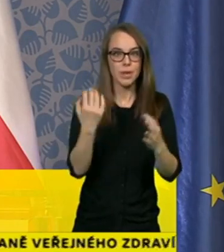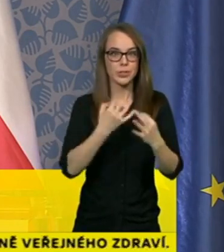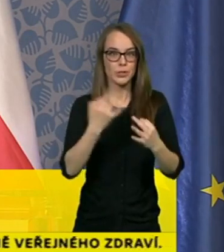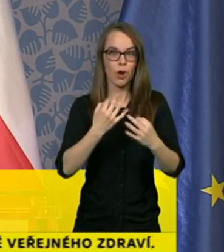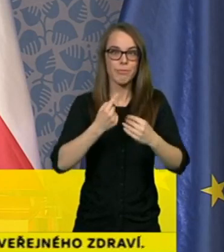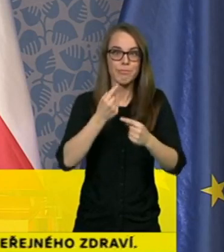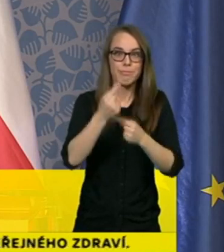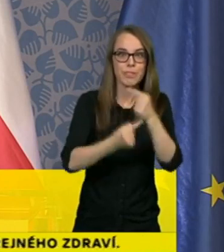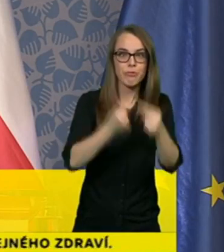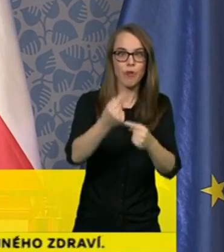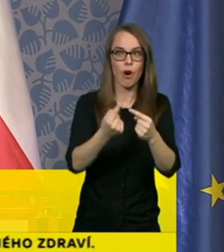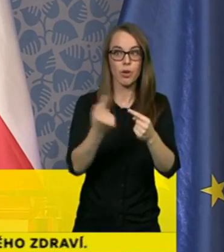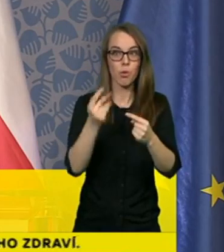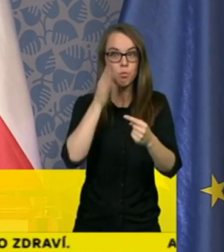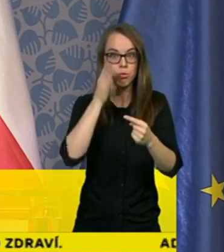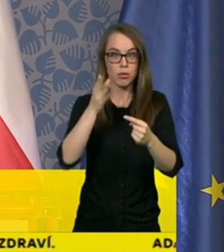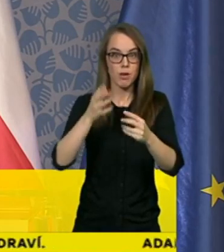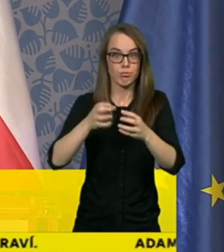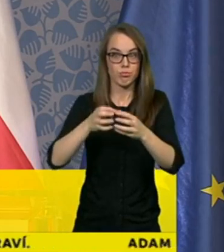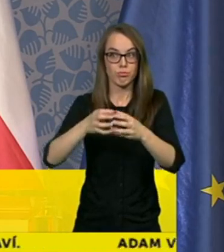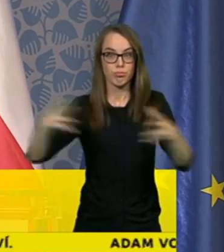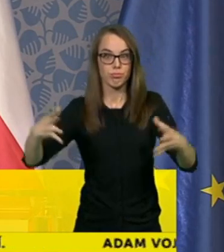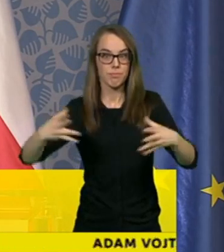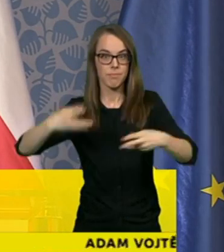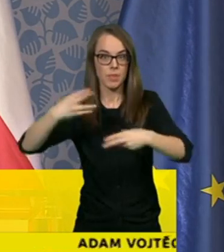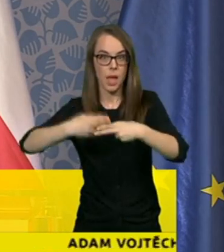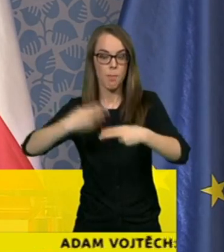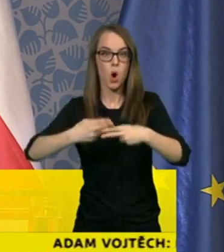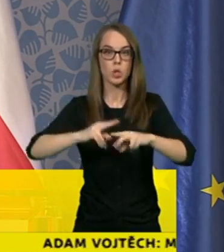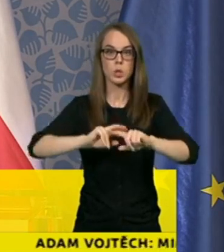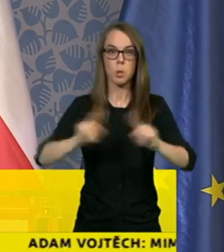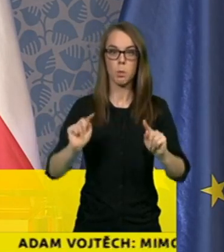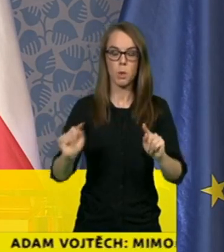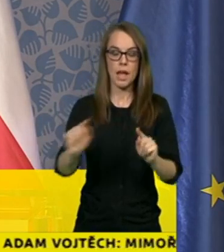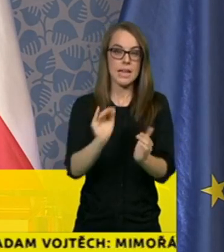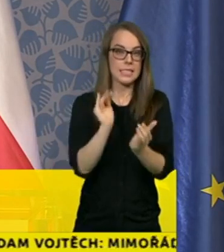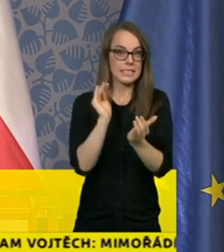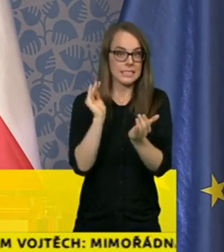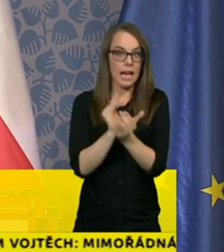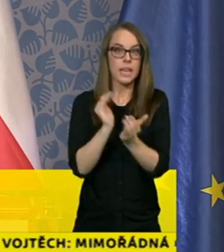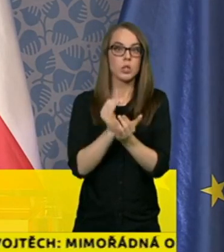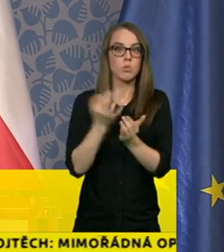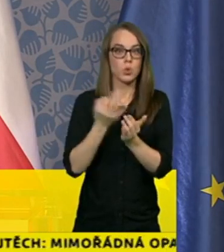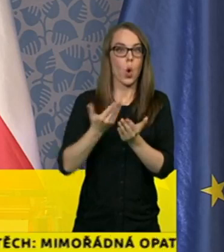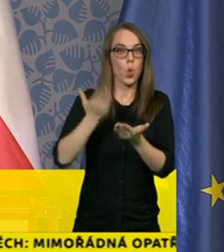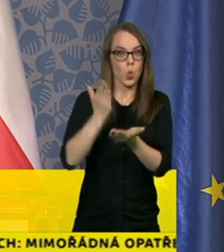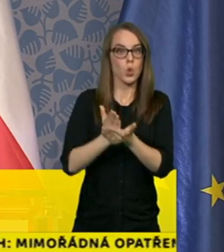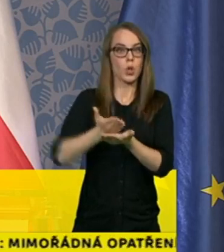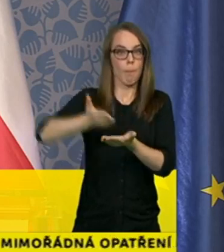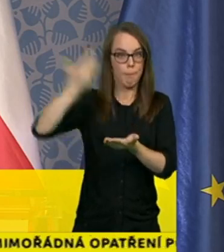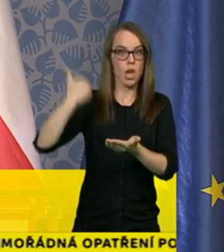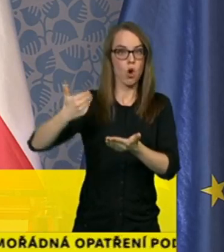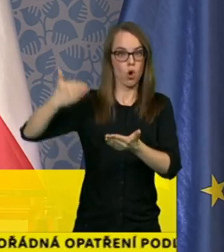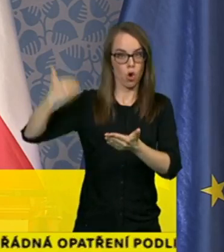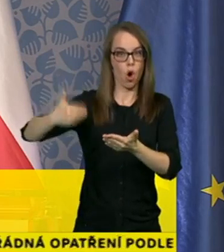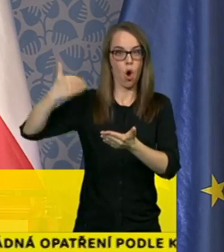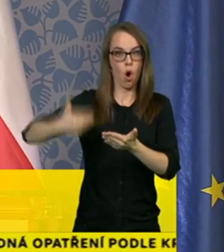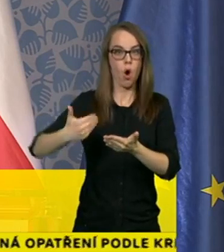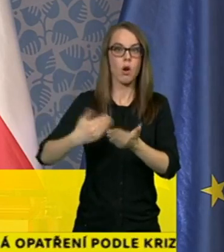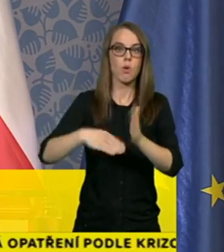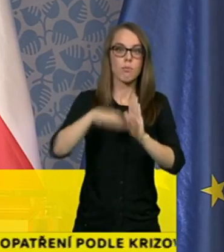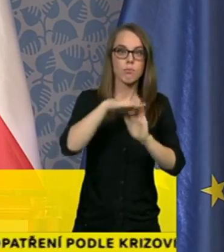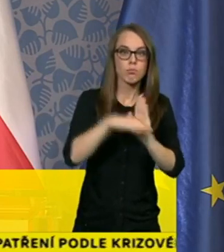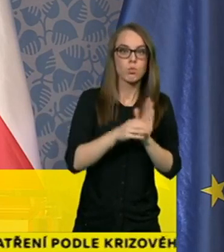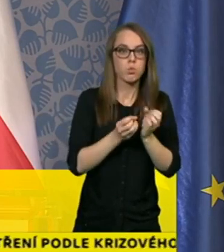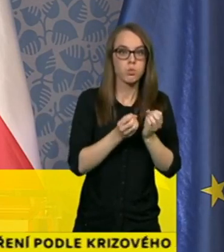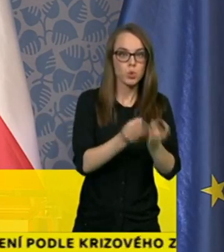vlny, které jsme rozvolnili, tak žádný zásadní dopad na epidemickou situaci nemají. A máme teď